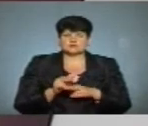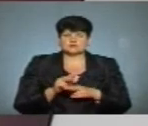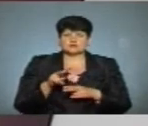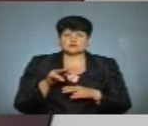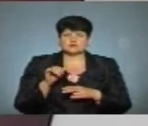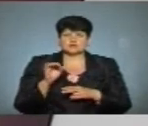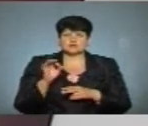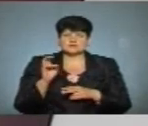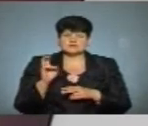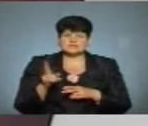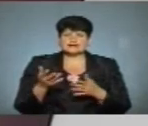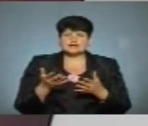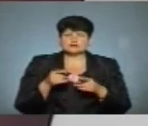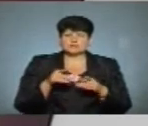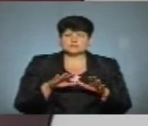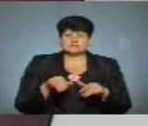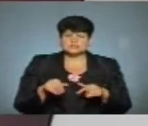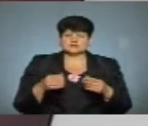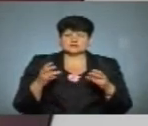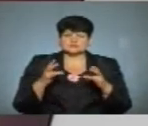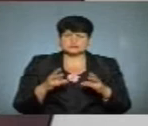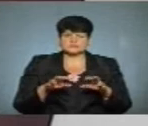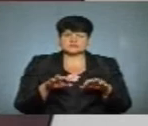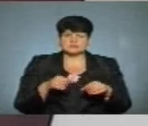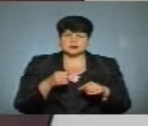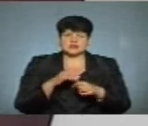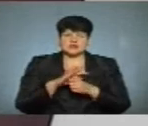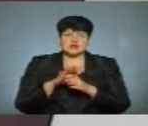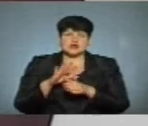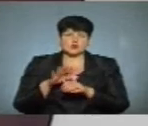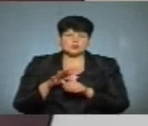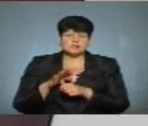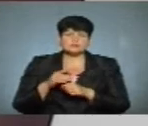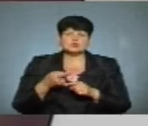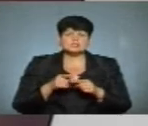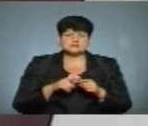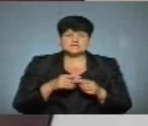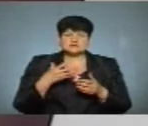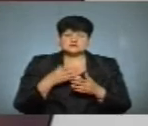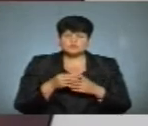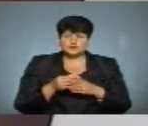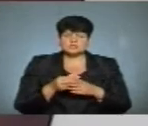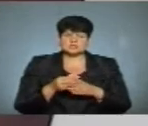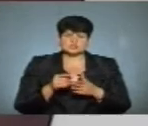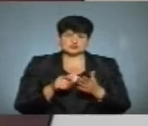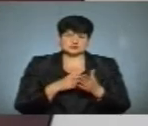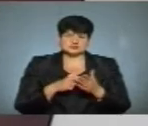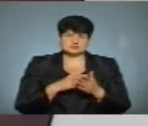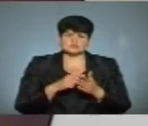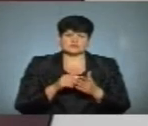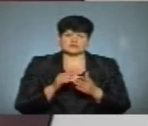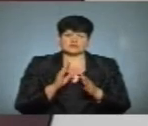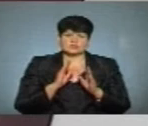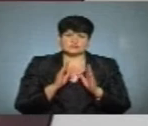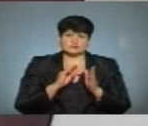Лоць, куди його після дорожньо-транспортної пригоди госпіталізували гелікоптером. Про це на своїй фейсбук-сторінці повідомив заступник голови облдержадміністрації